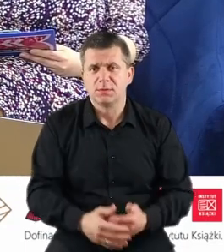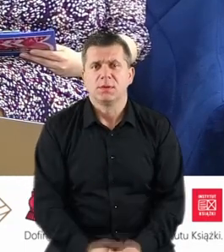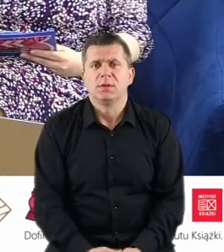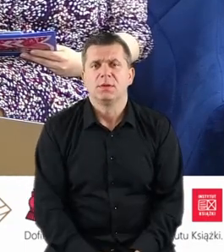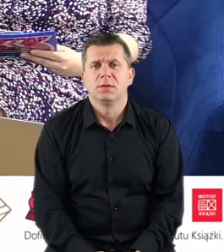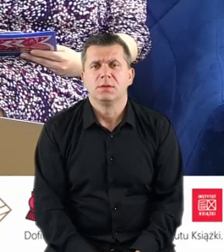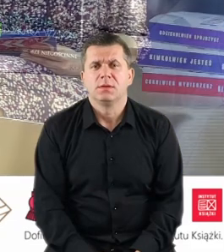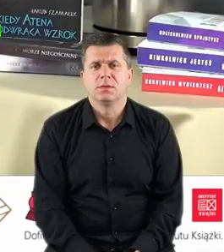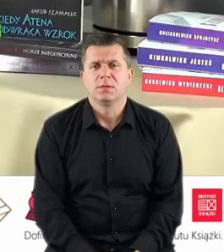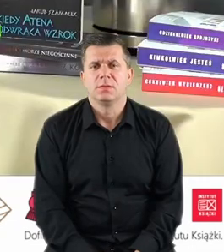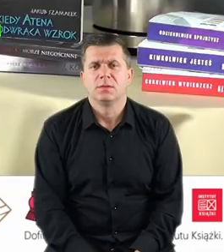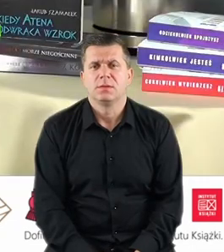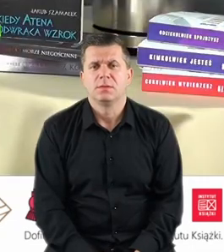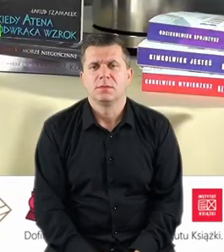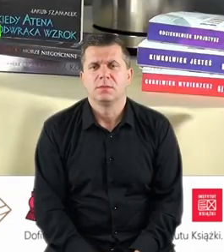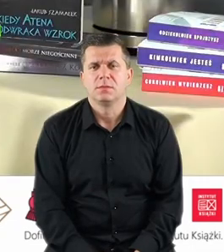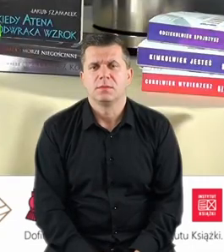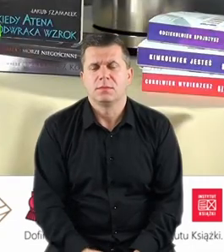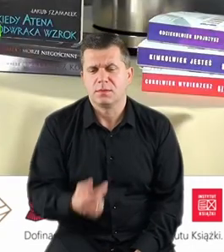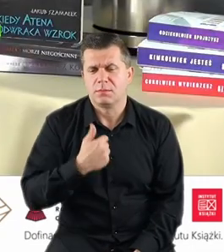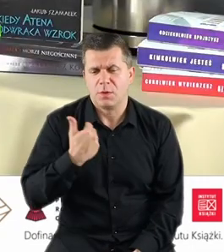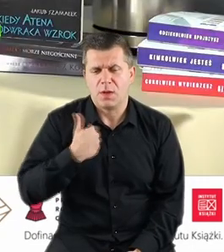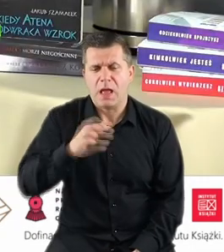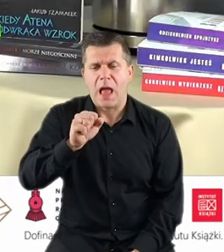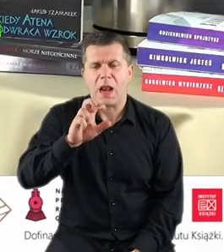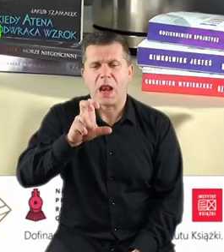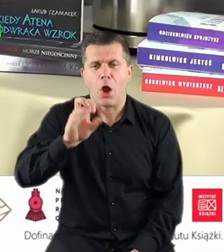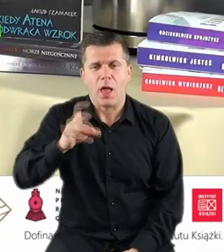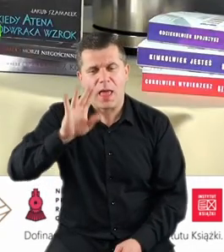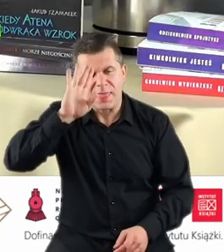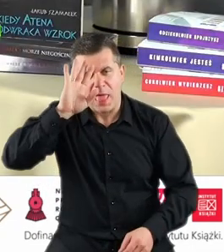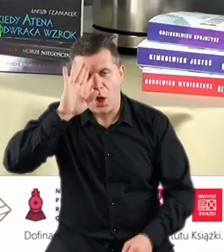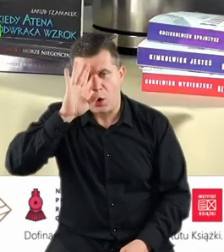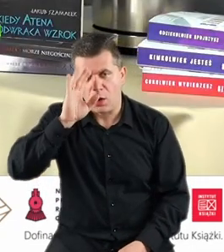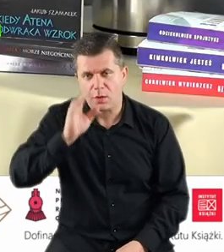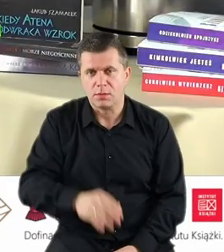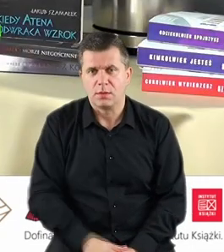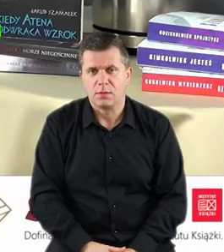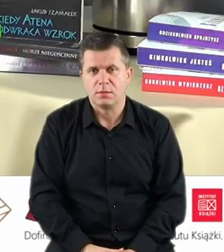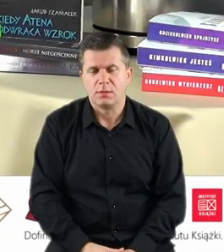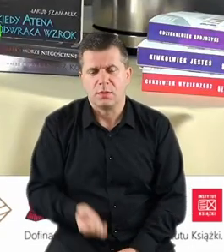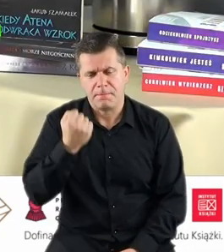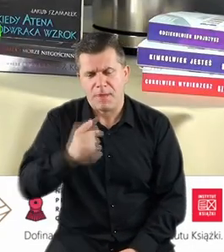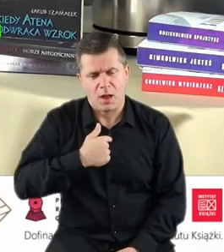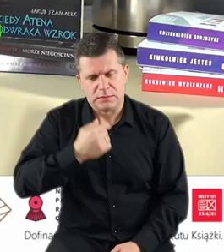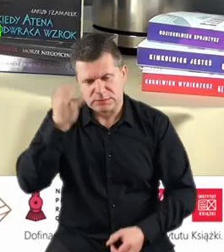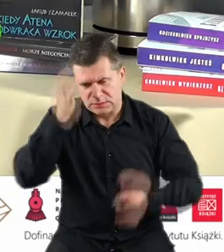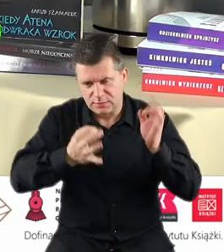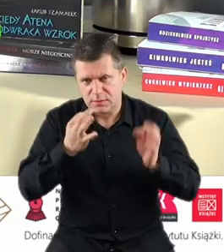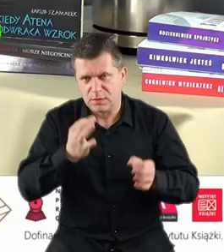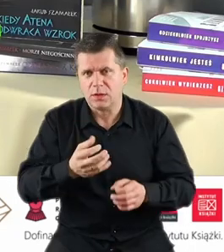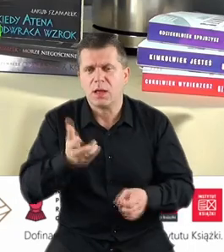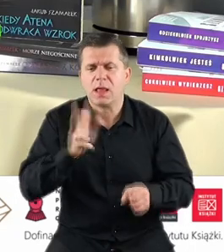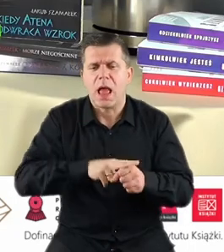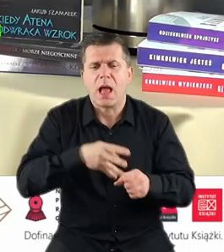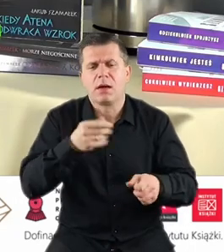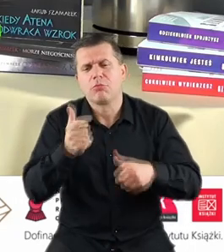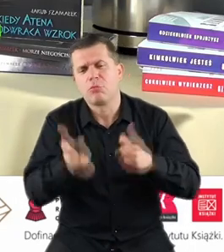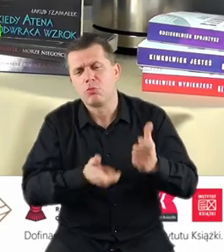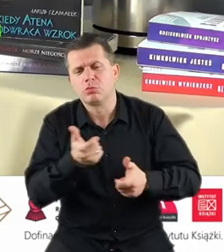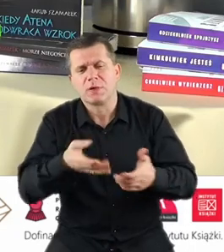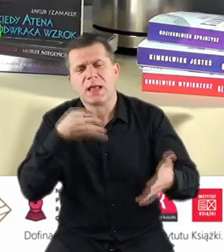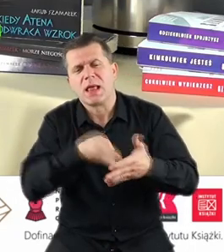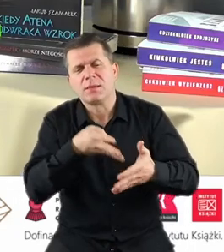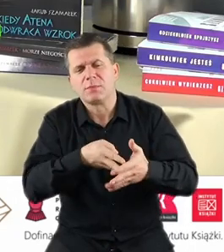ja byłem raczej archeologiem teoretykiem, czyli ja bardziej się zastanawiałem nad tym, jak interpretować to, co już